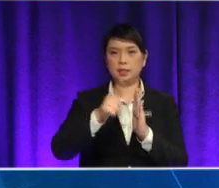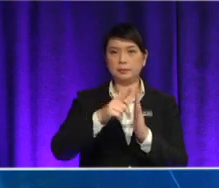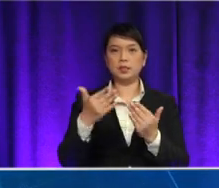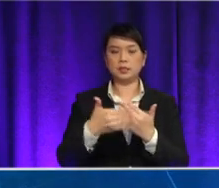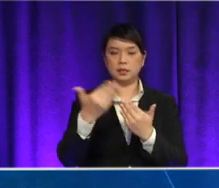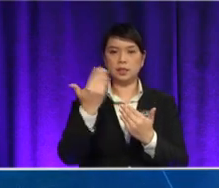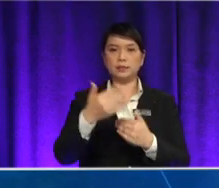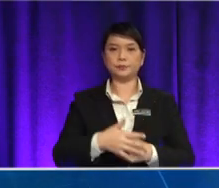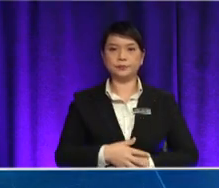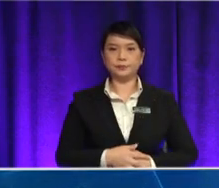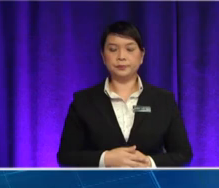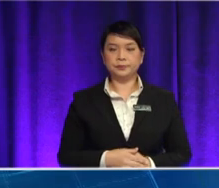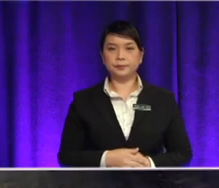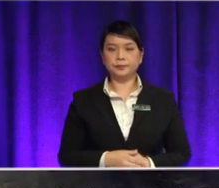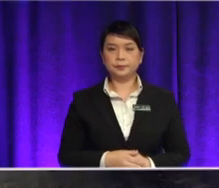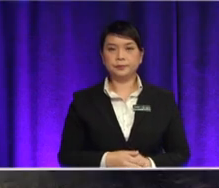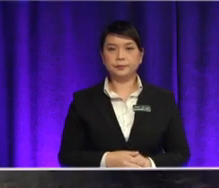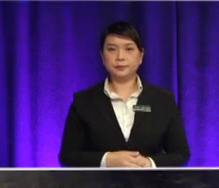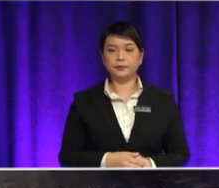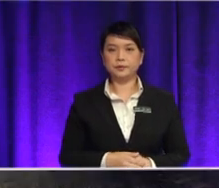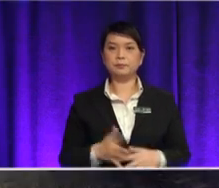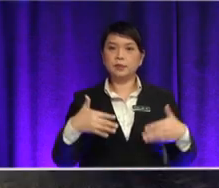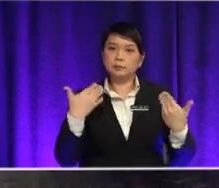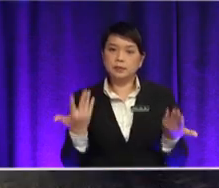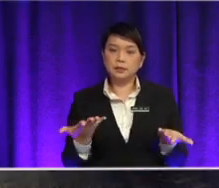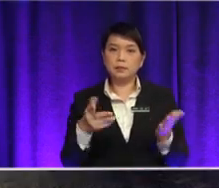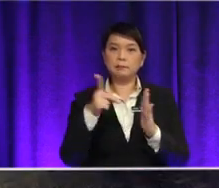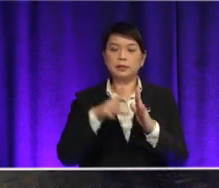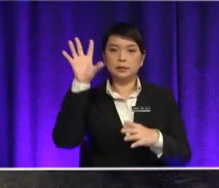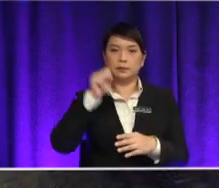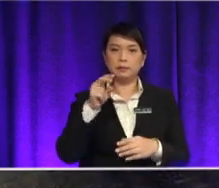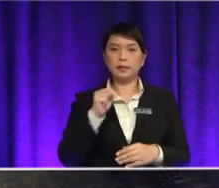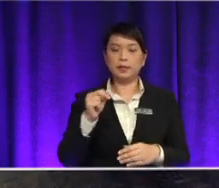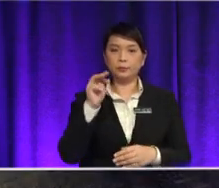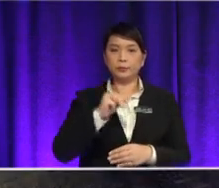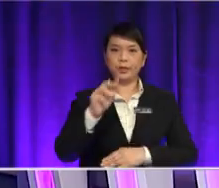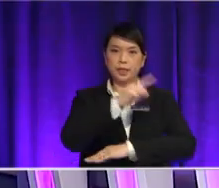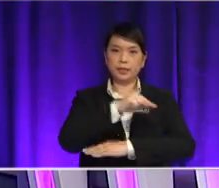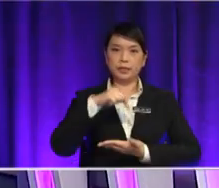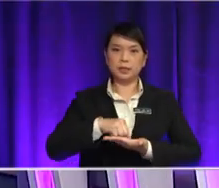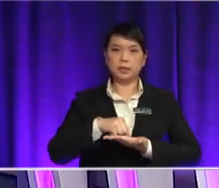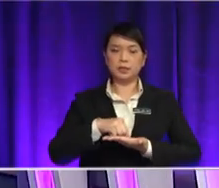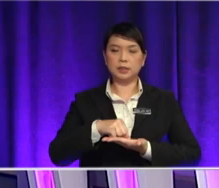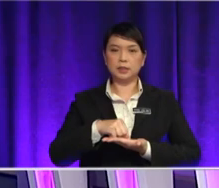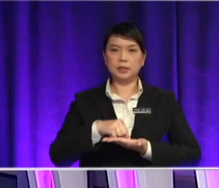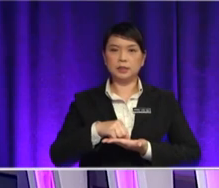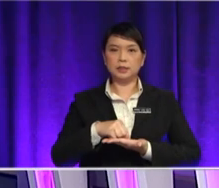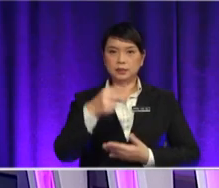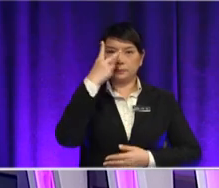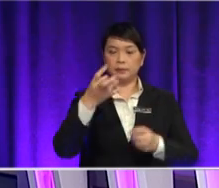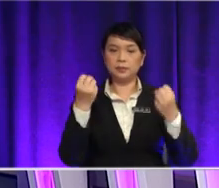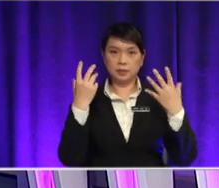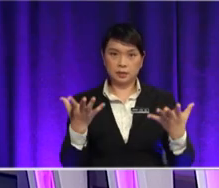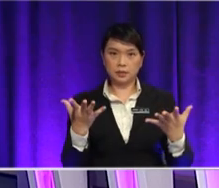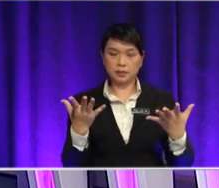Baik, terima kasih Alia. Bagaimana dengan prestasi keseluruhan murid-murid kita hari ini? Mereka menjawab, nampak ni? Nampak tak banyak stiker, persaingan kan?